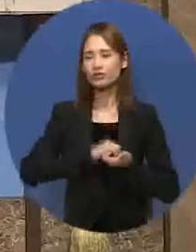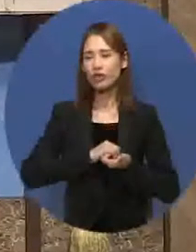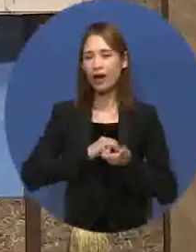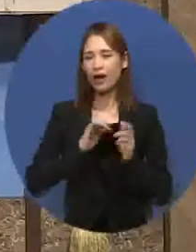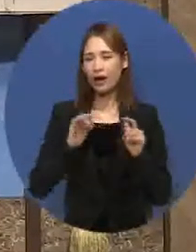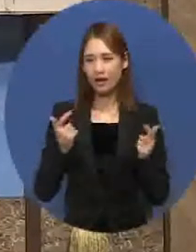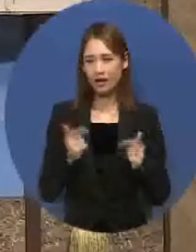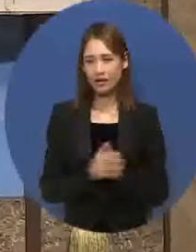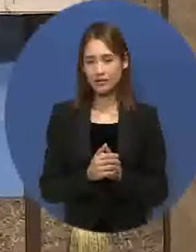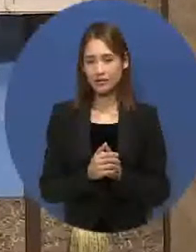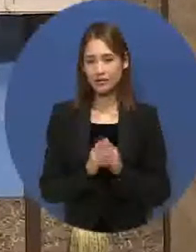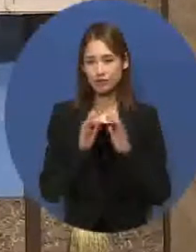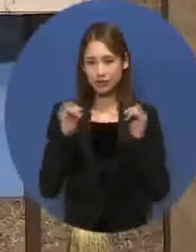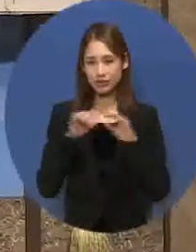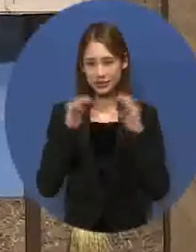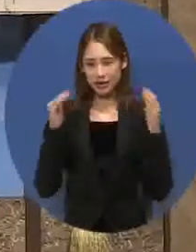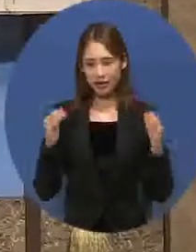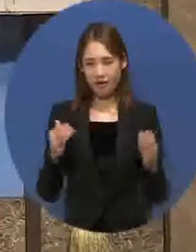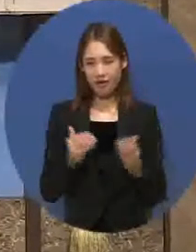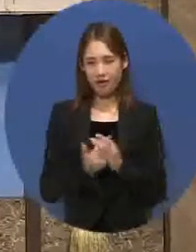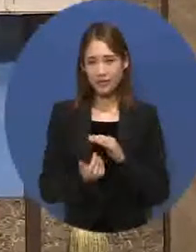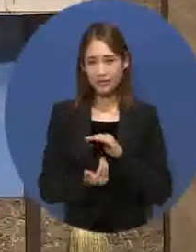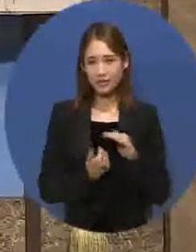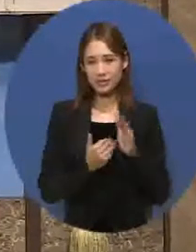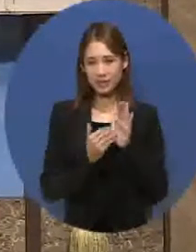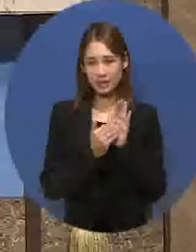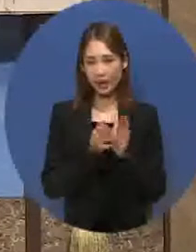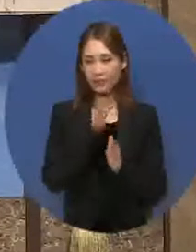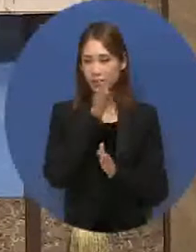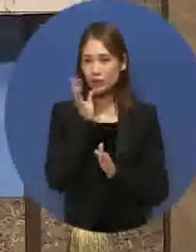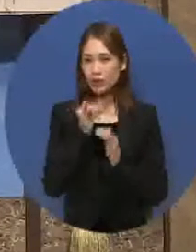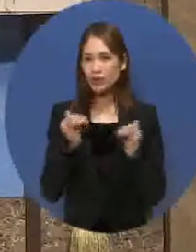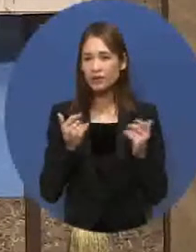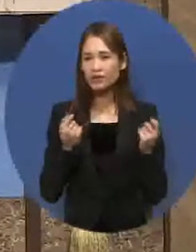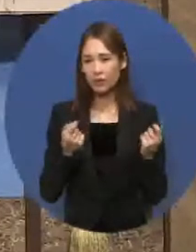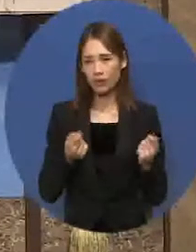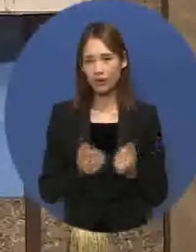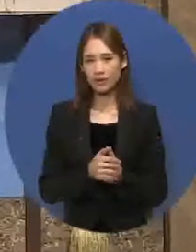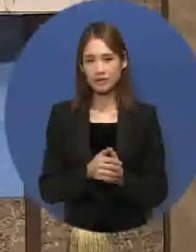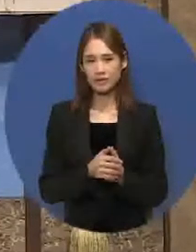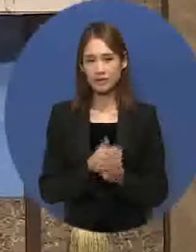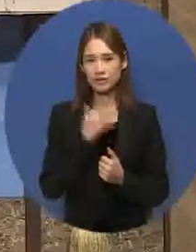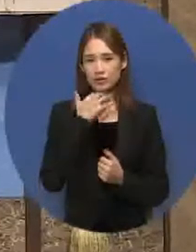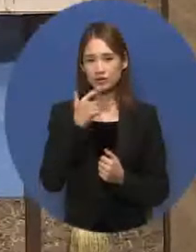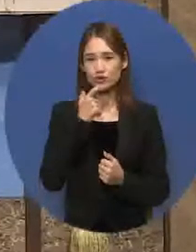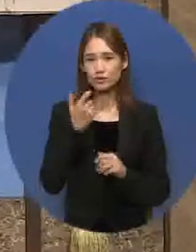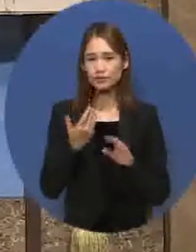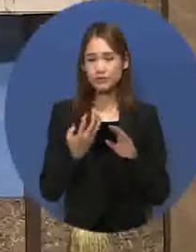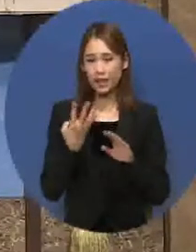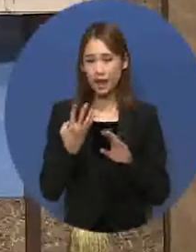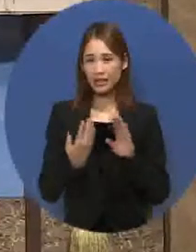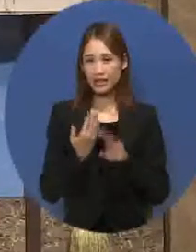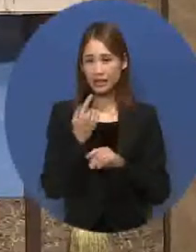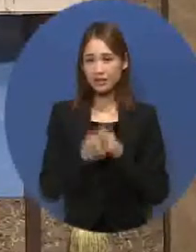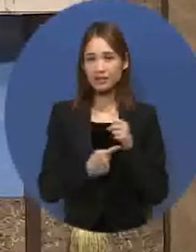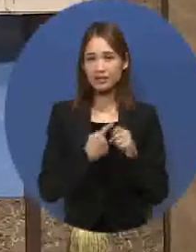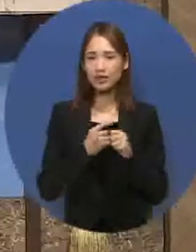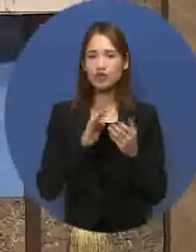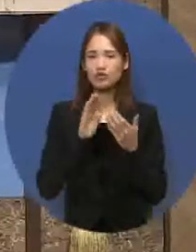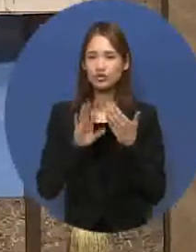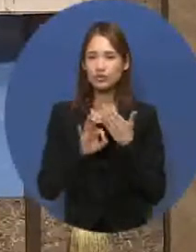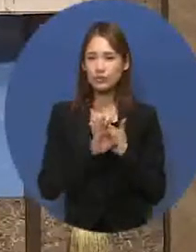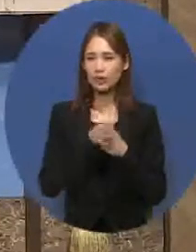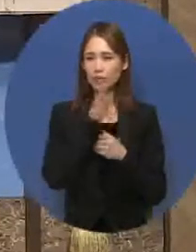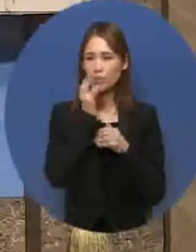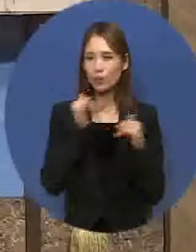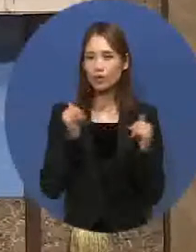아닙니다. 국민 전체가 예비 노인이라고 저는 생각합니다. 64세는 1년이 지나면